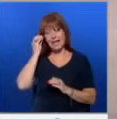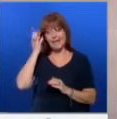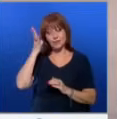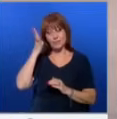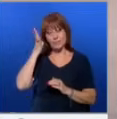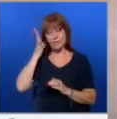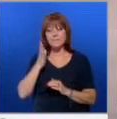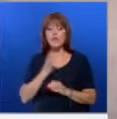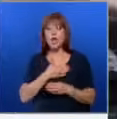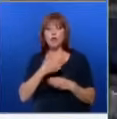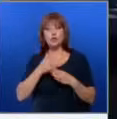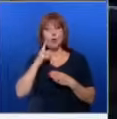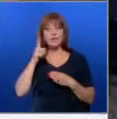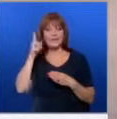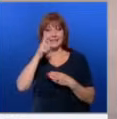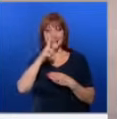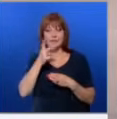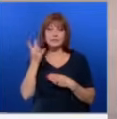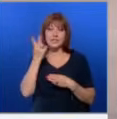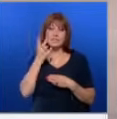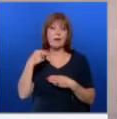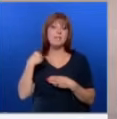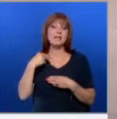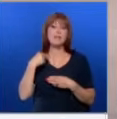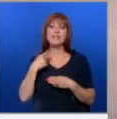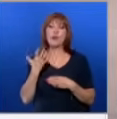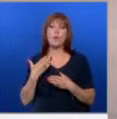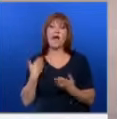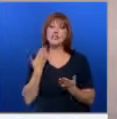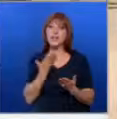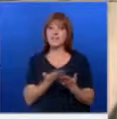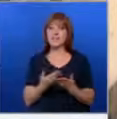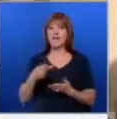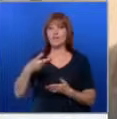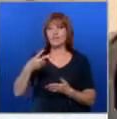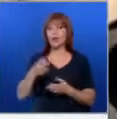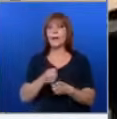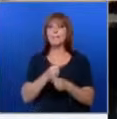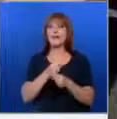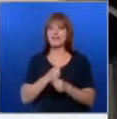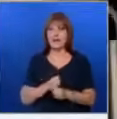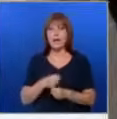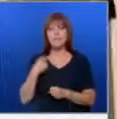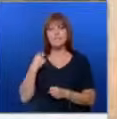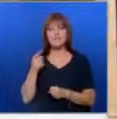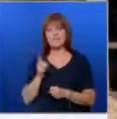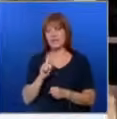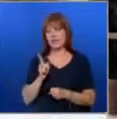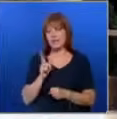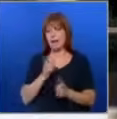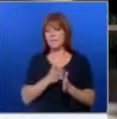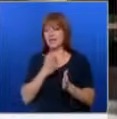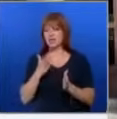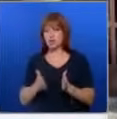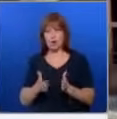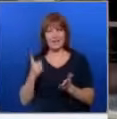ще обяви кога ще връчи вторият управленски мандат на очи по света у нас. Президентът не е ограничен от времеви срок, в който